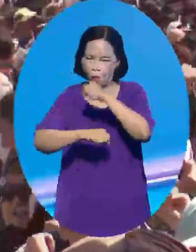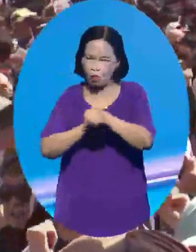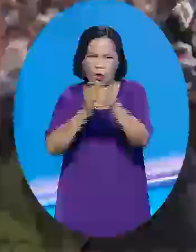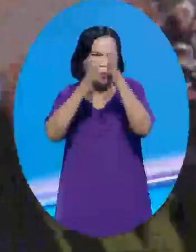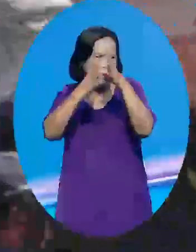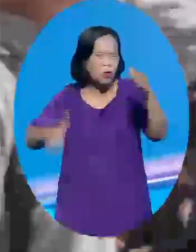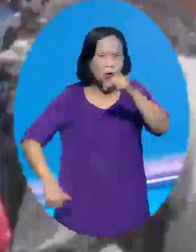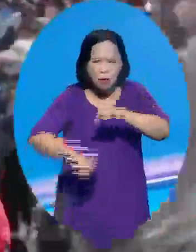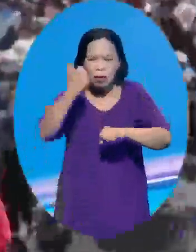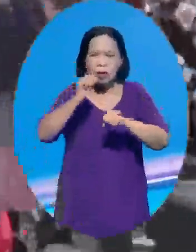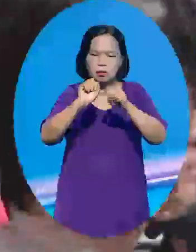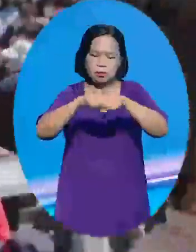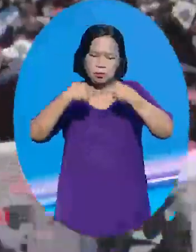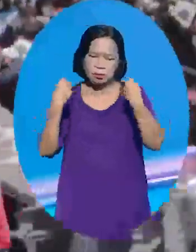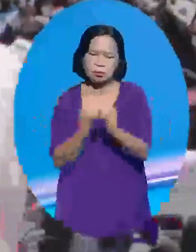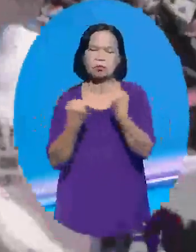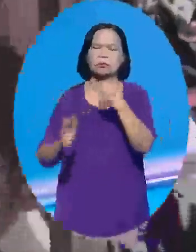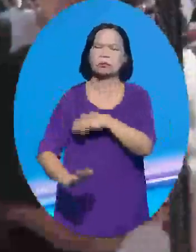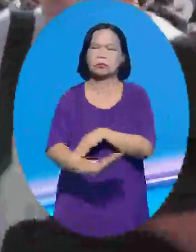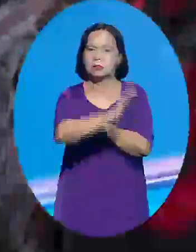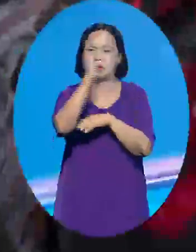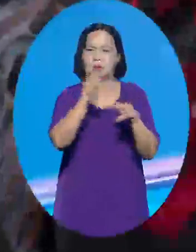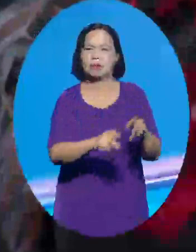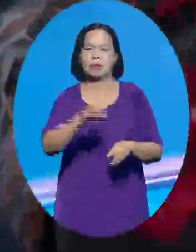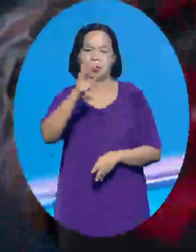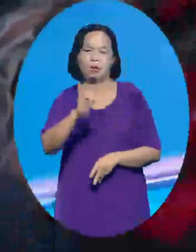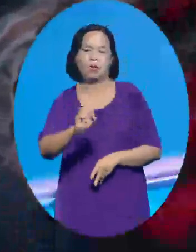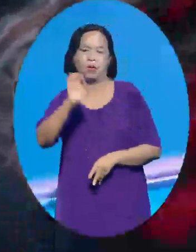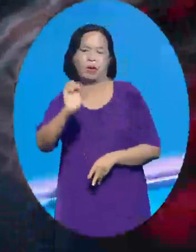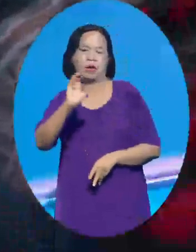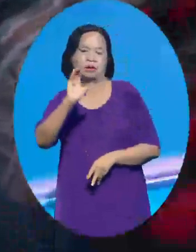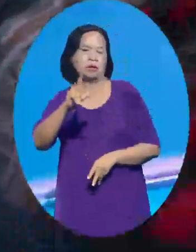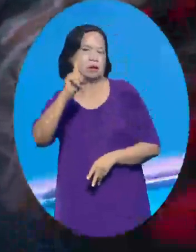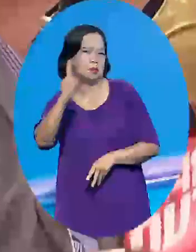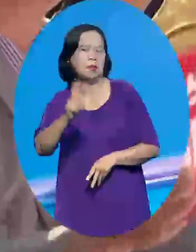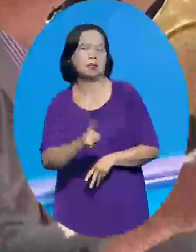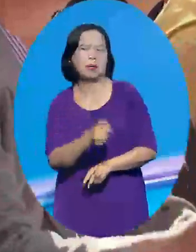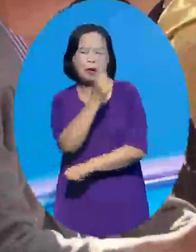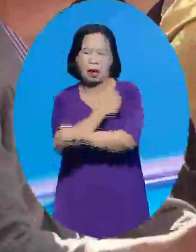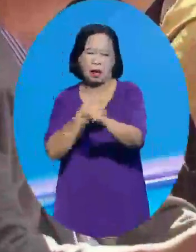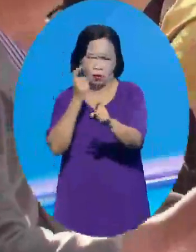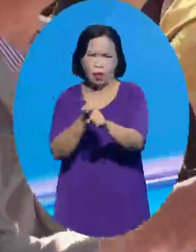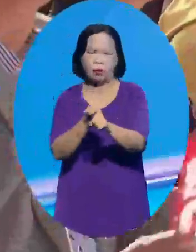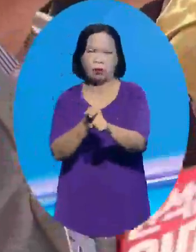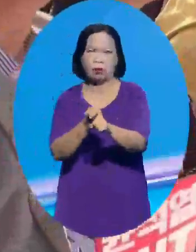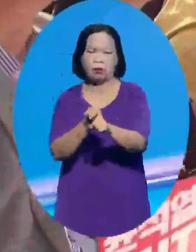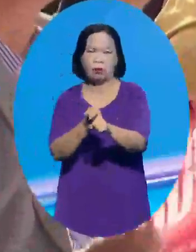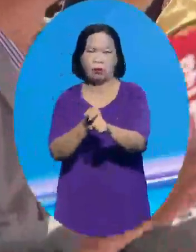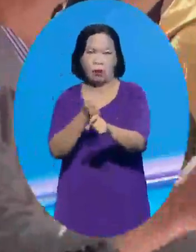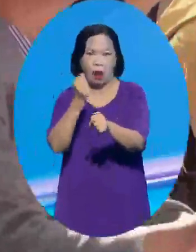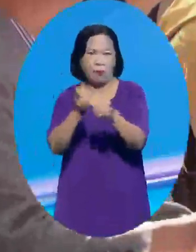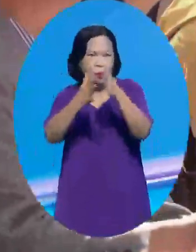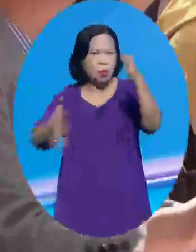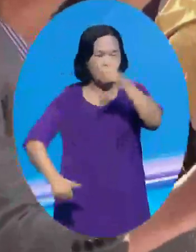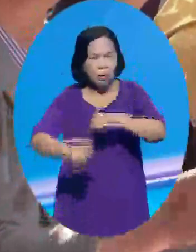so với mức trung bình của tổ chức hợp tác và phát triển kinh tế OECD và so với người lao động Đức thì người Hàn Quốc làm nhiều hơn 566